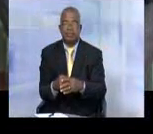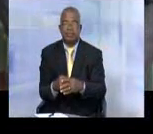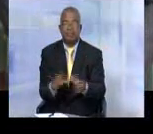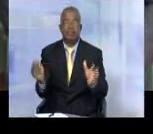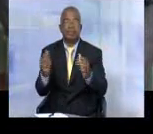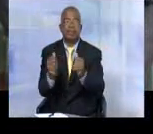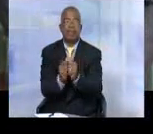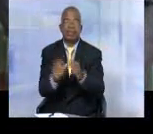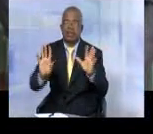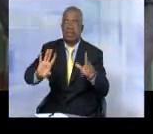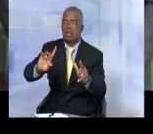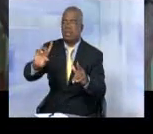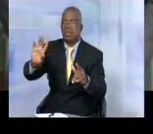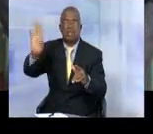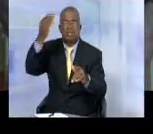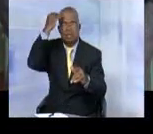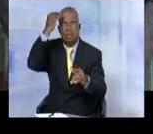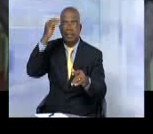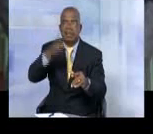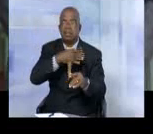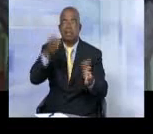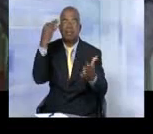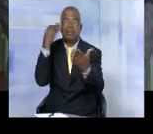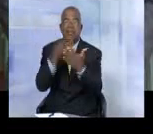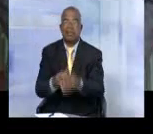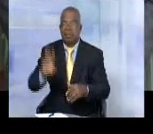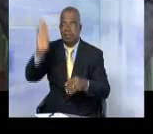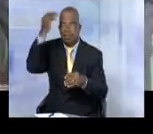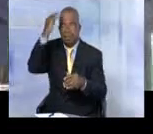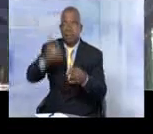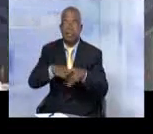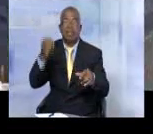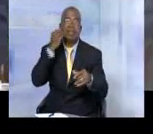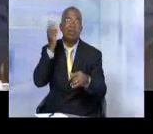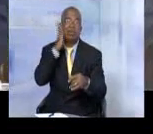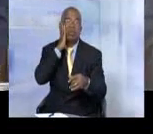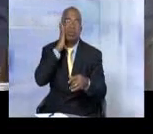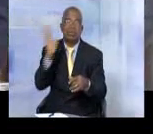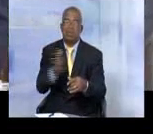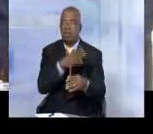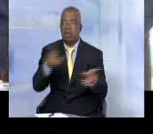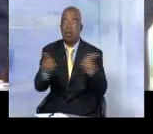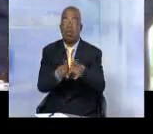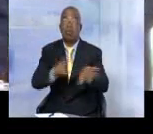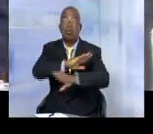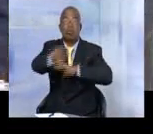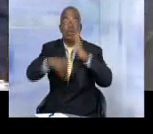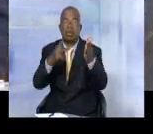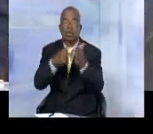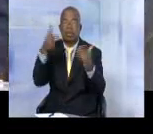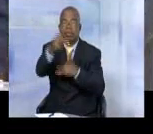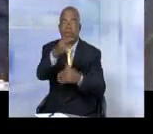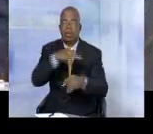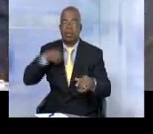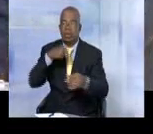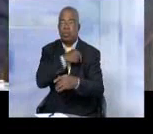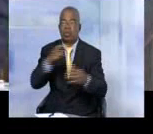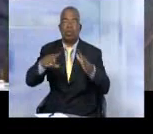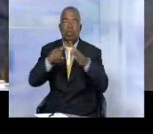avec les ministres des Finances et le ministre du Logement. Comme tous les projets de ce type, on commence par